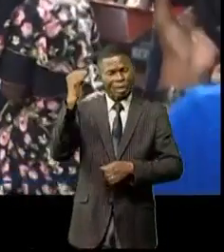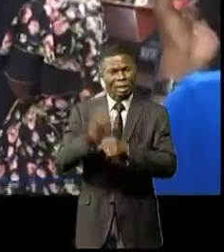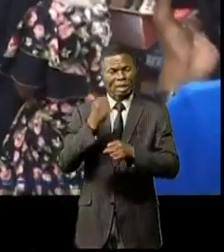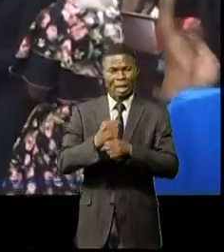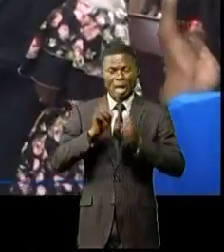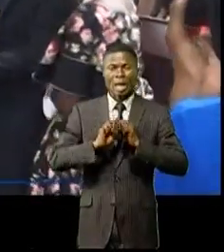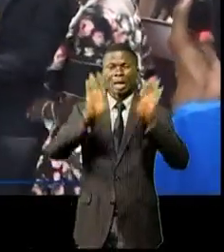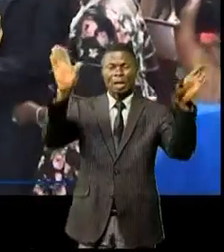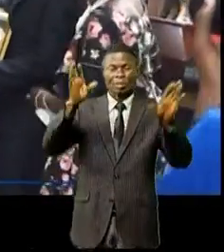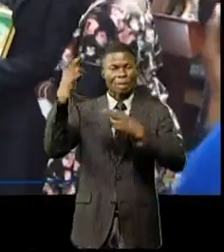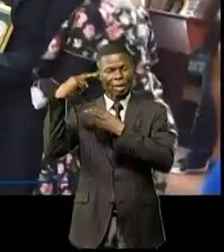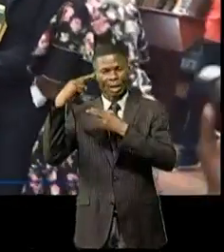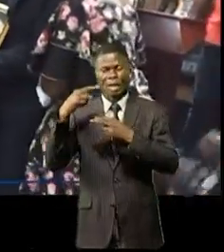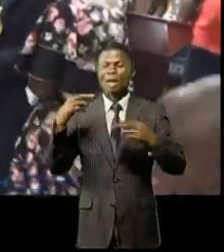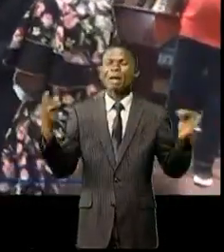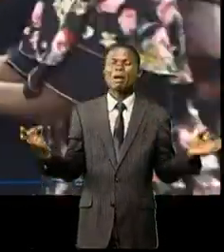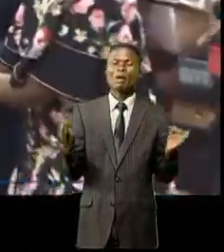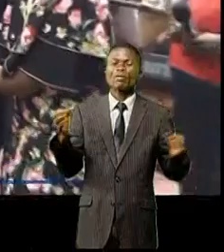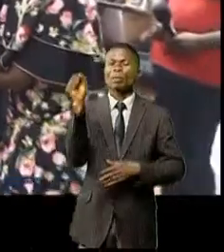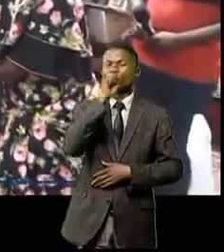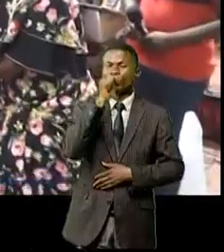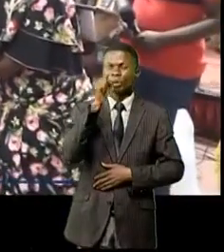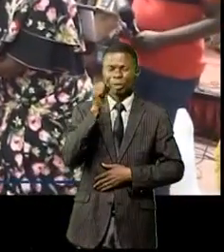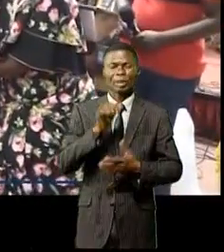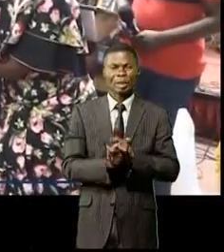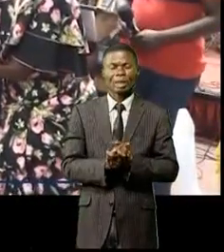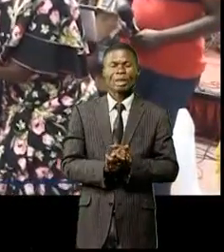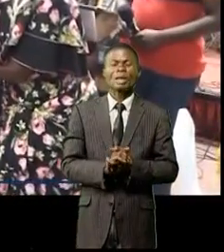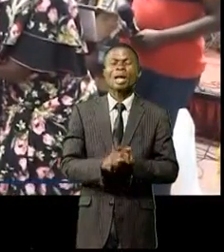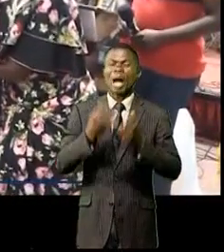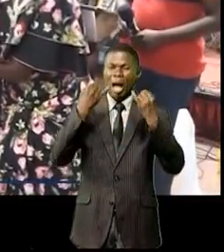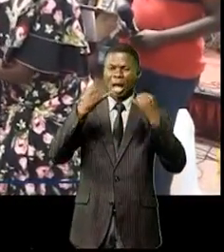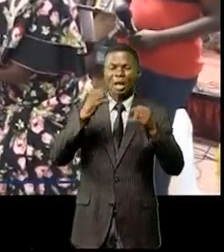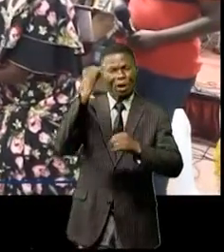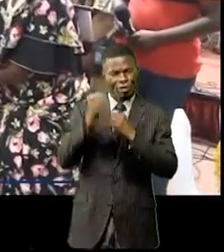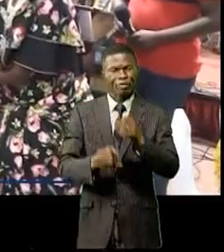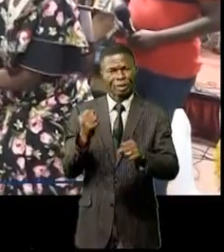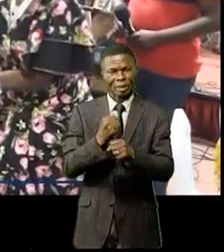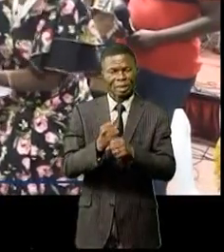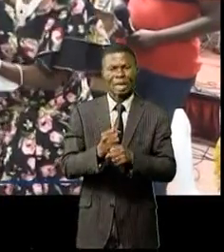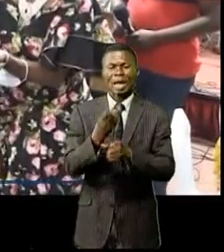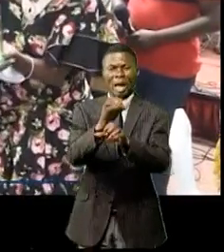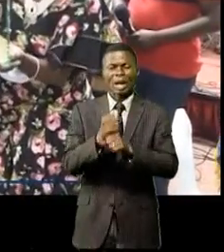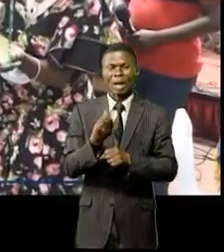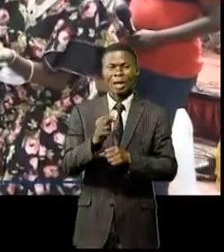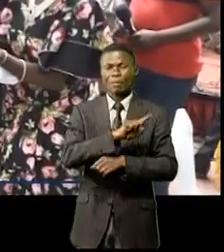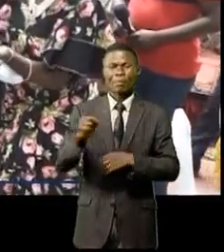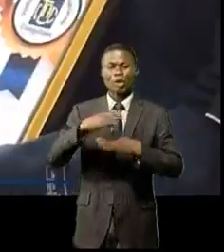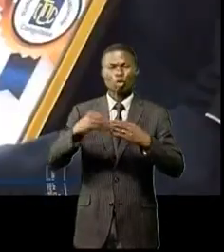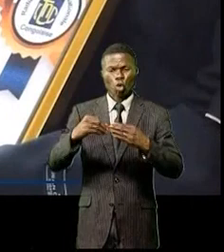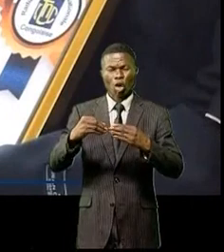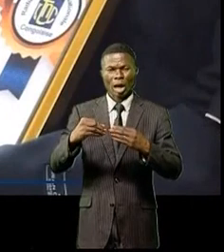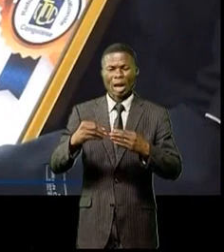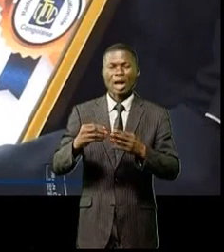l'émission radio Mindou Lepe Bileko, a arraché alors au soir de sa carrière une enveloppe de 1000 dollars américains et